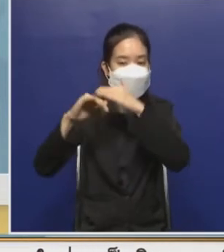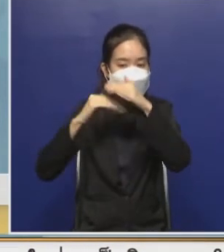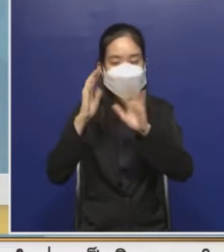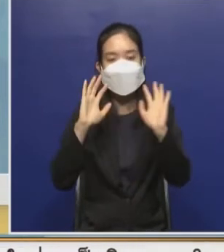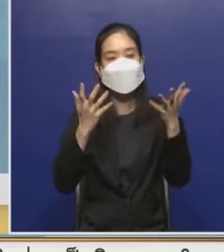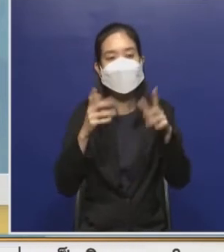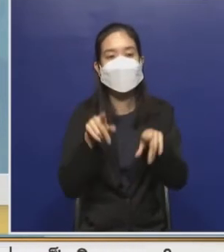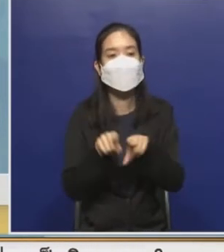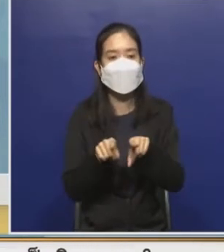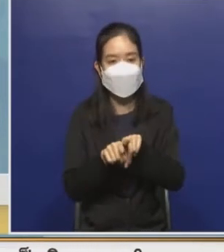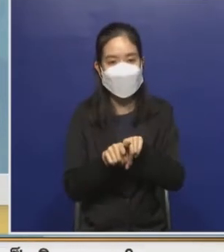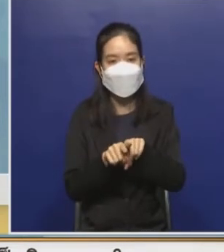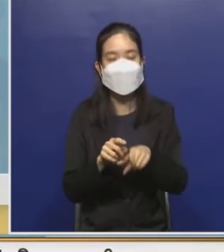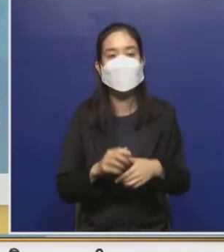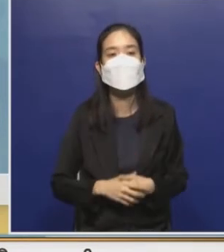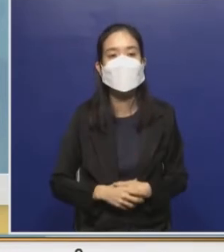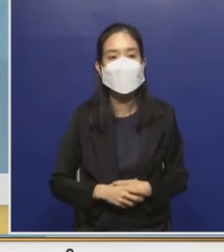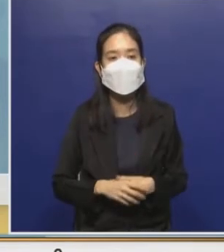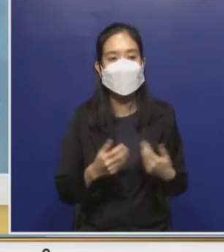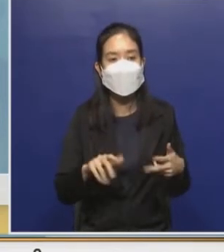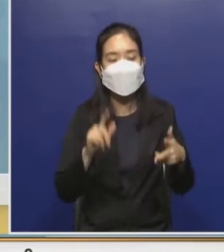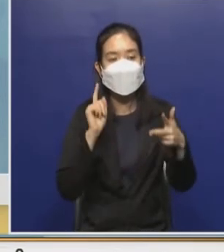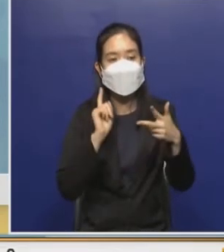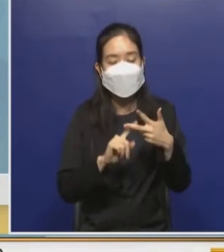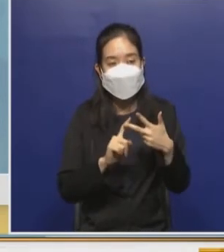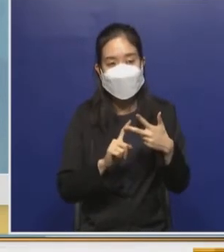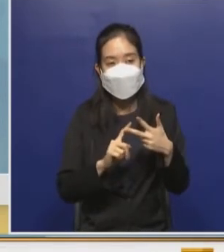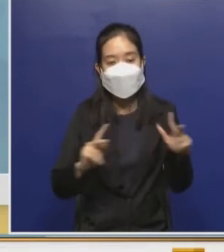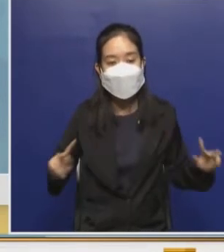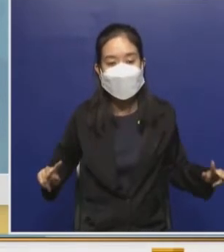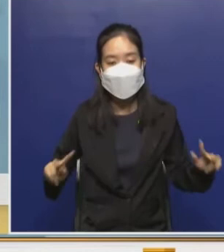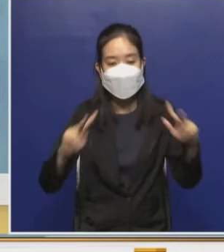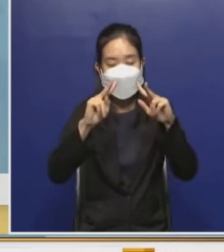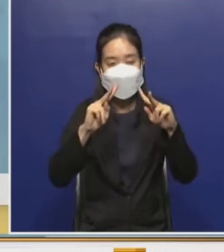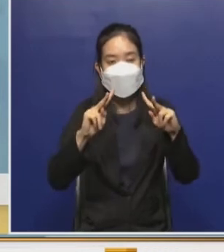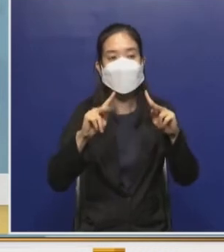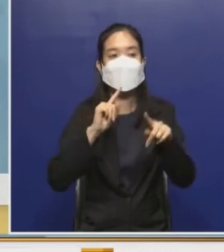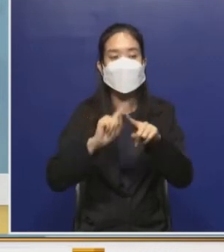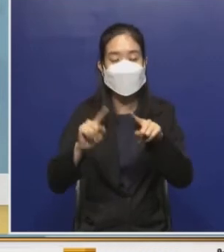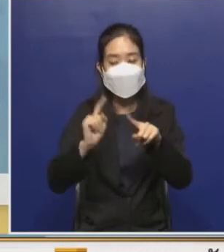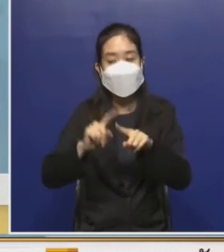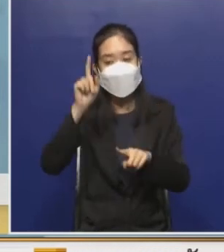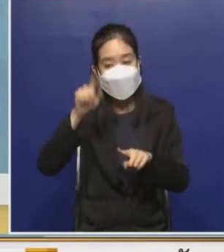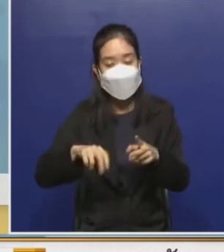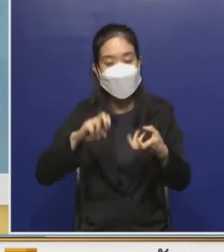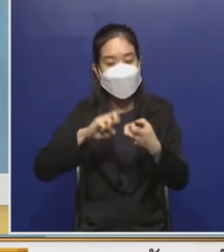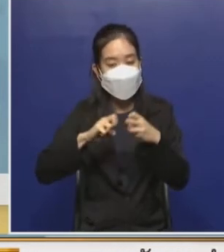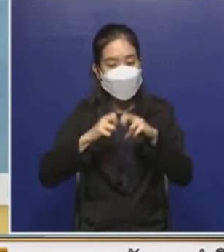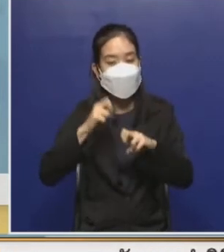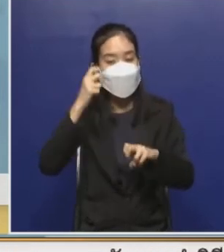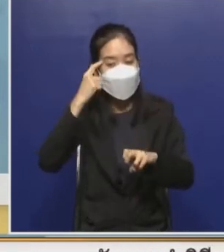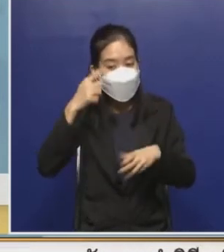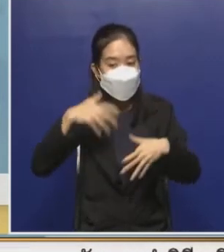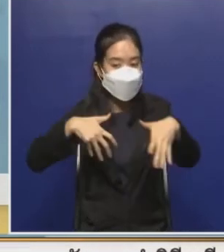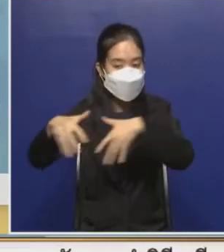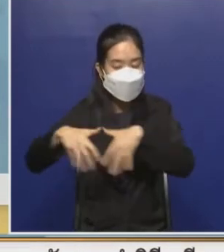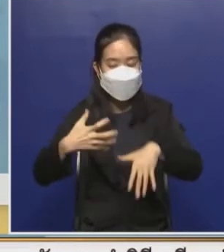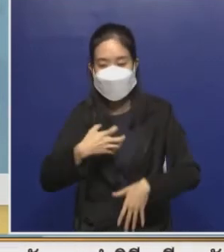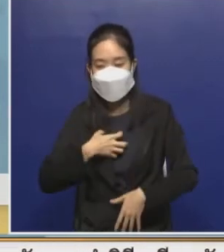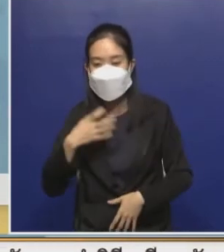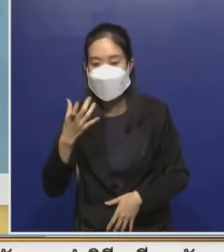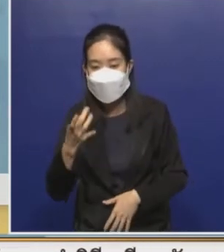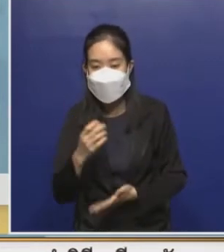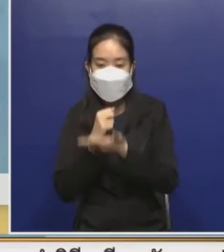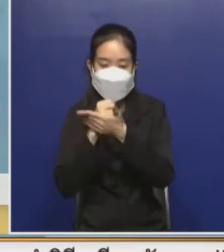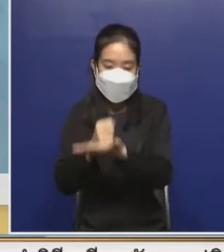3. มกประมาณของแต่ละกระสวงต้องแ้ปัหาของประชาชนได้จริงด้วยความรู้อย่างแมนยำ